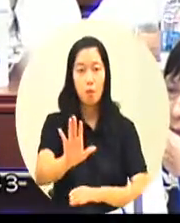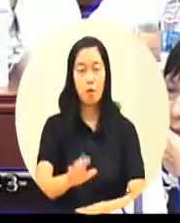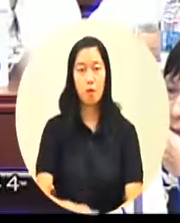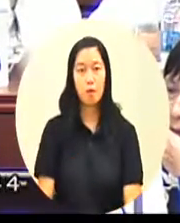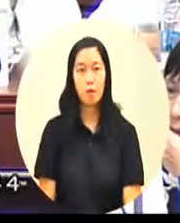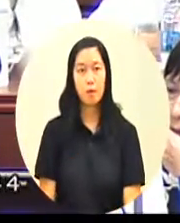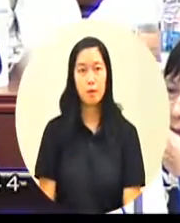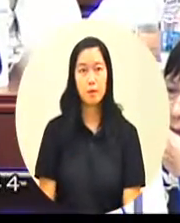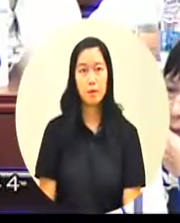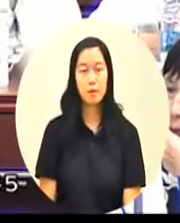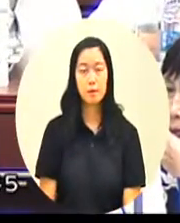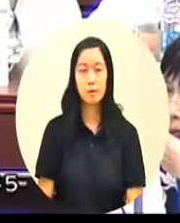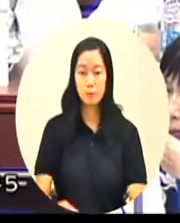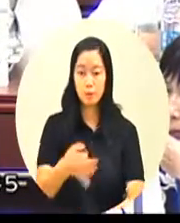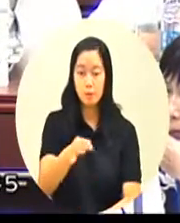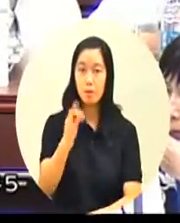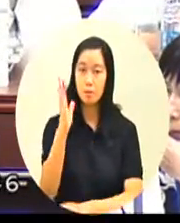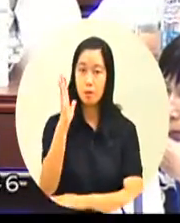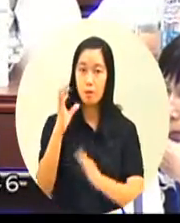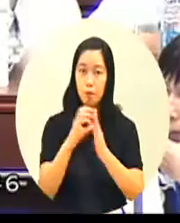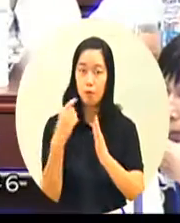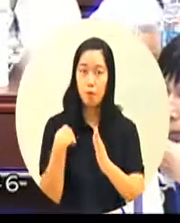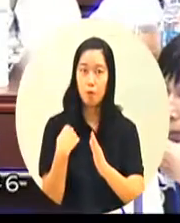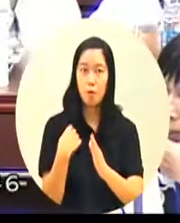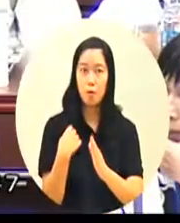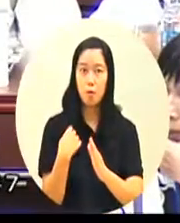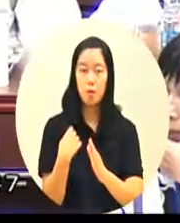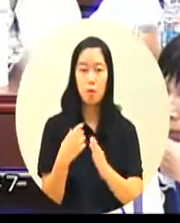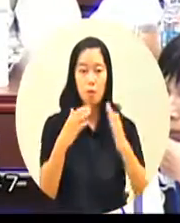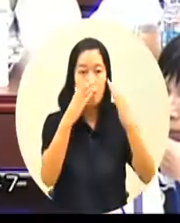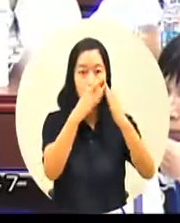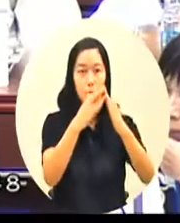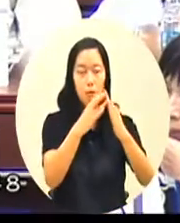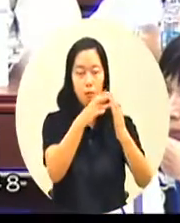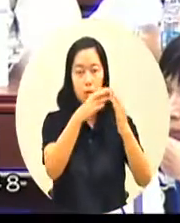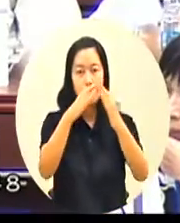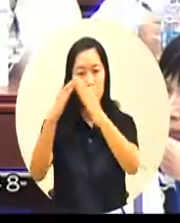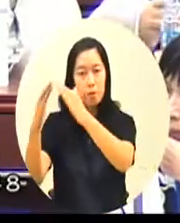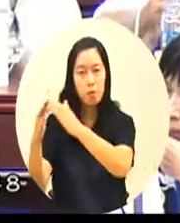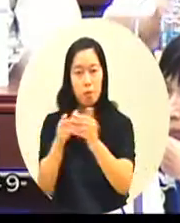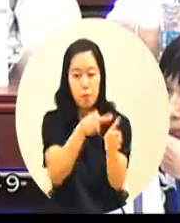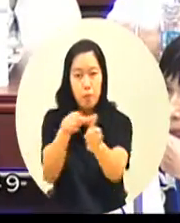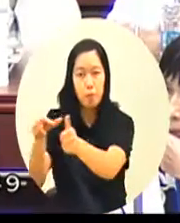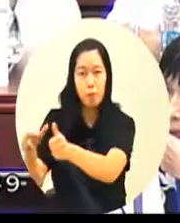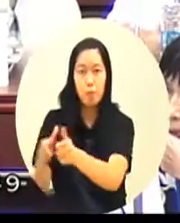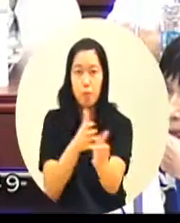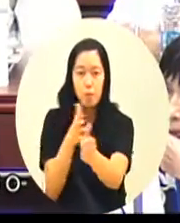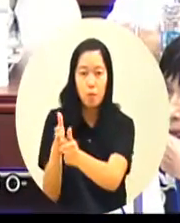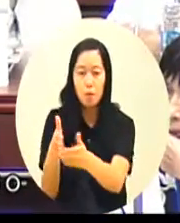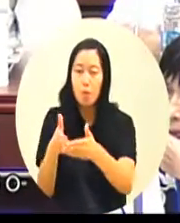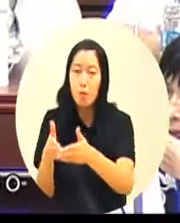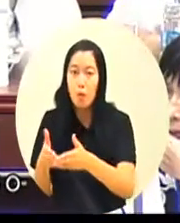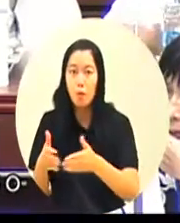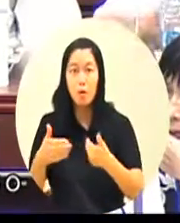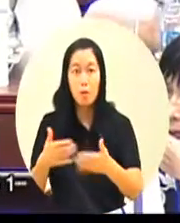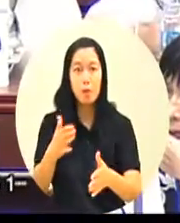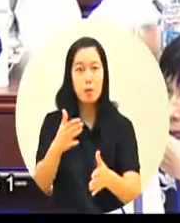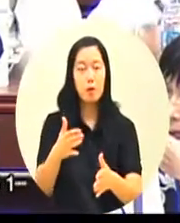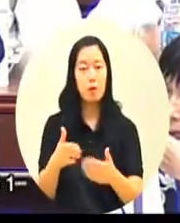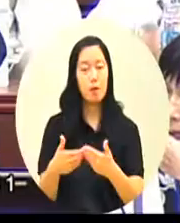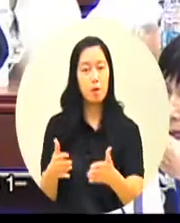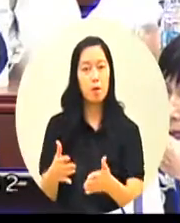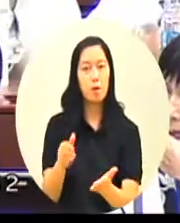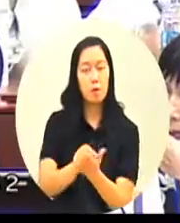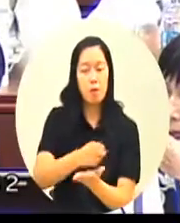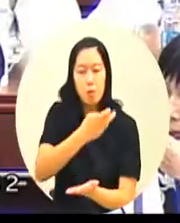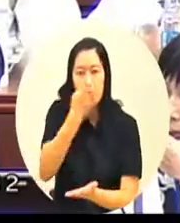我们经过我们财政局逐户逐户去调查，目前的需求还不到要盖的地步，如果